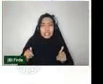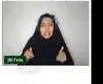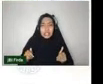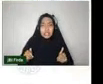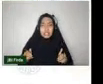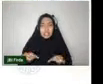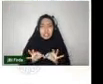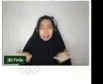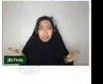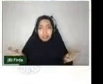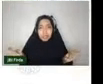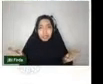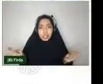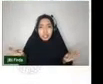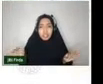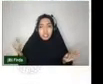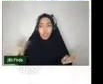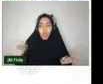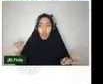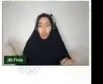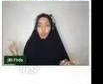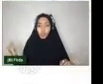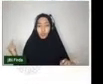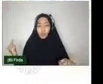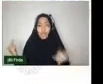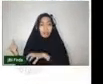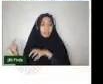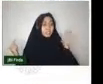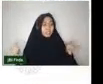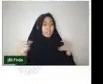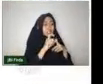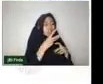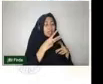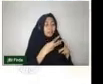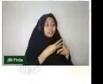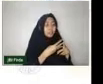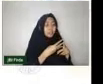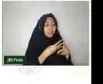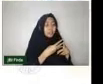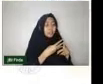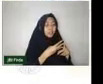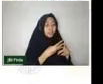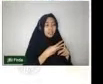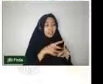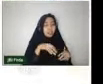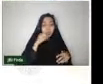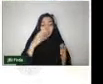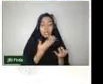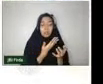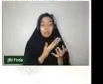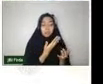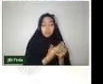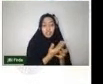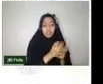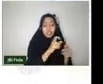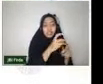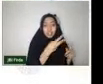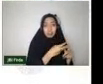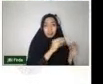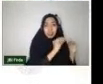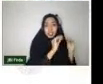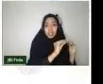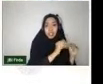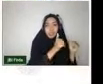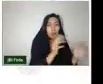gitu. Tetapi sampai ke sekolah luar biasa, artinya di sini kita bukan menyatakan bahwa sekolah luar biasa itu tidak menyelenggarakan pendidikan dengan baik,